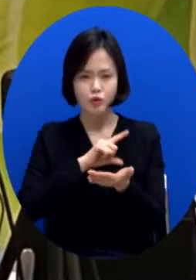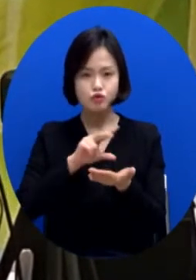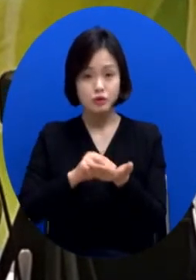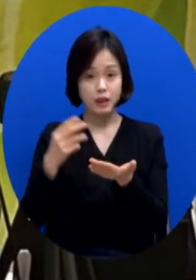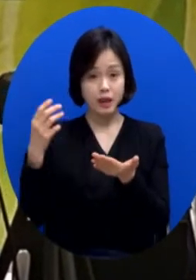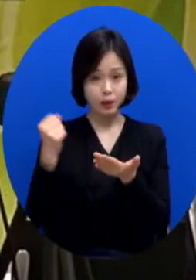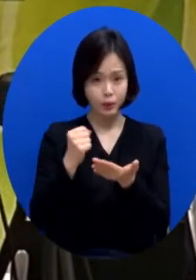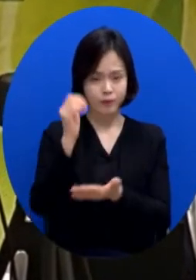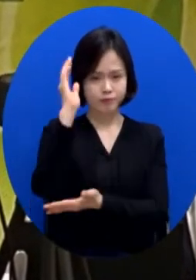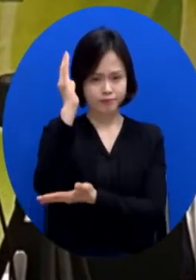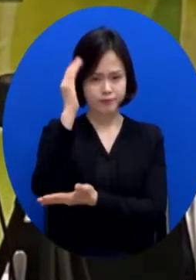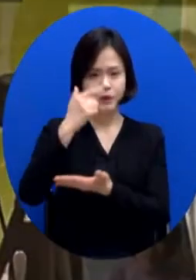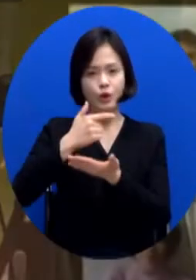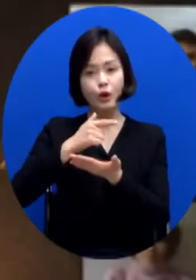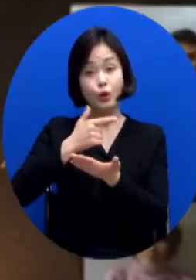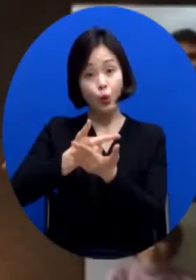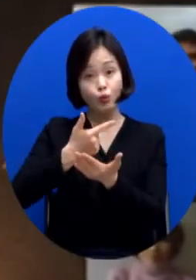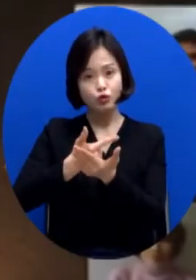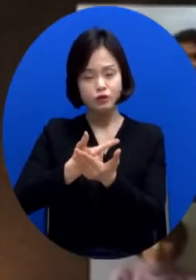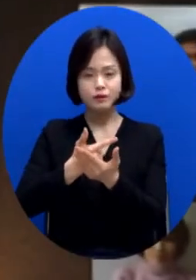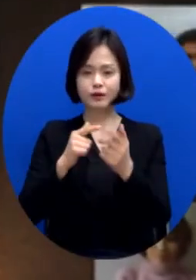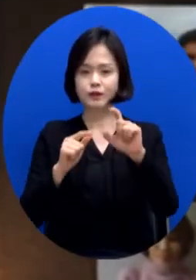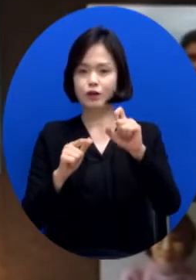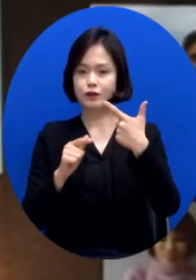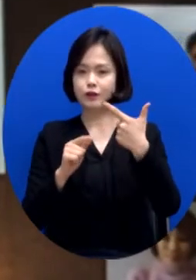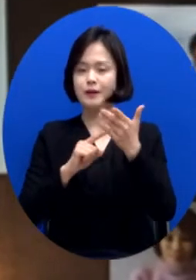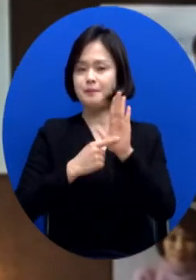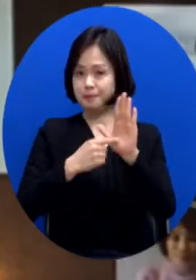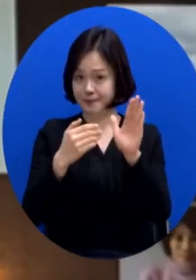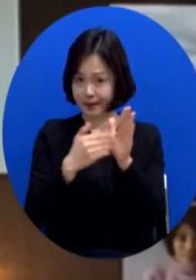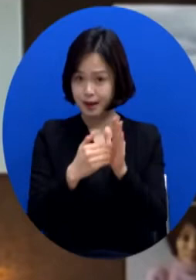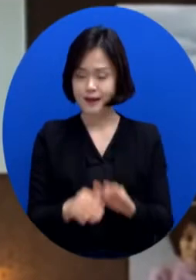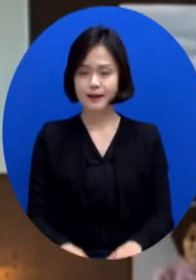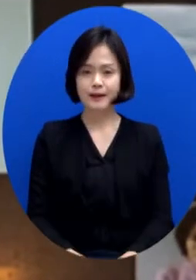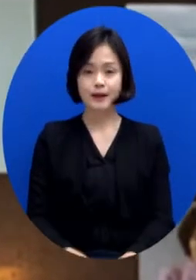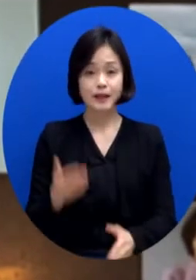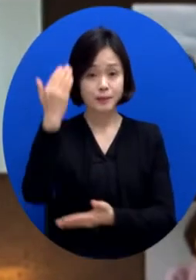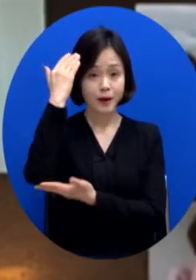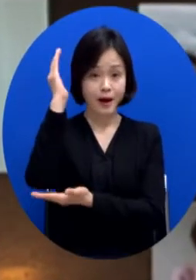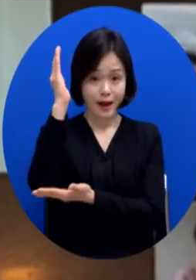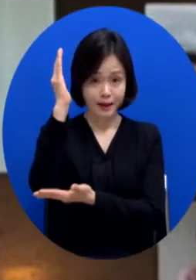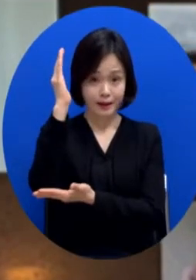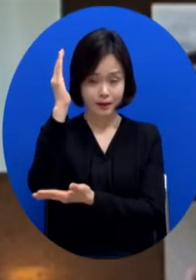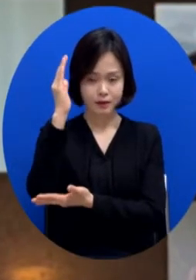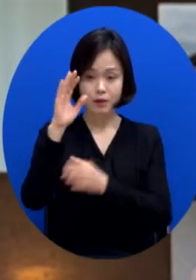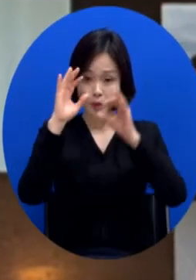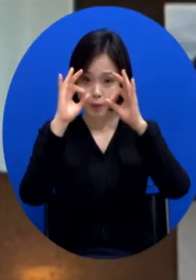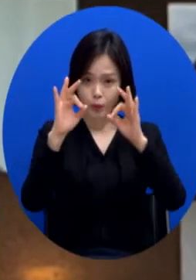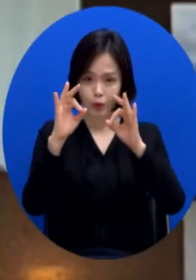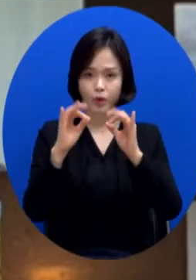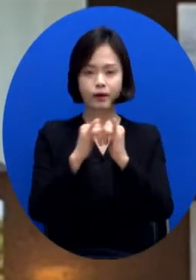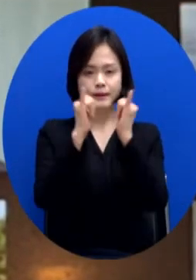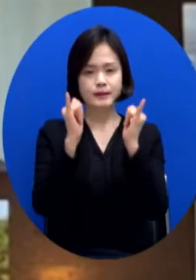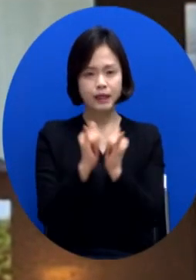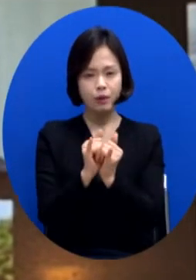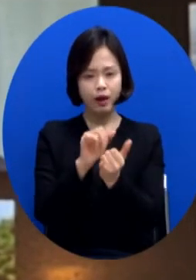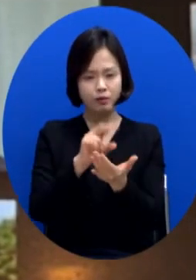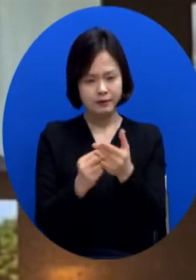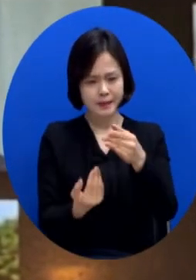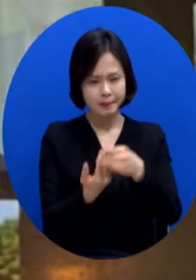을 발표했습니다 실천 시작해 는 이번 학회를 통해 어떤 사회적 재앙이나 위기 상황이라도